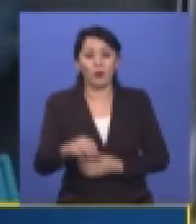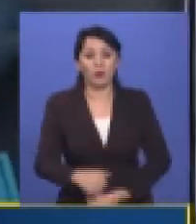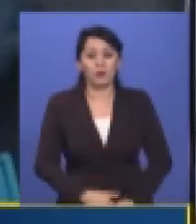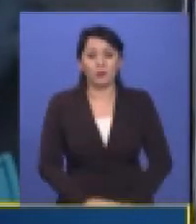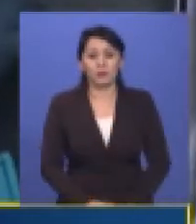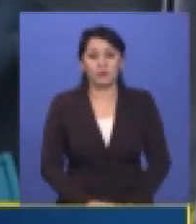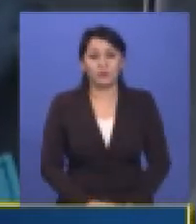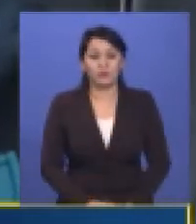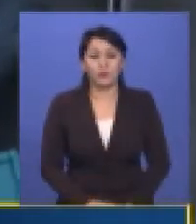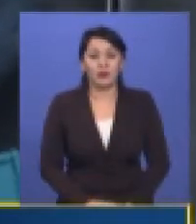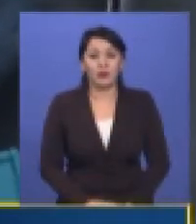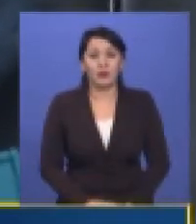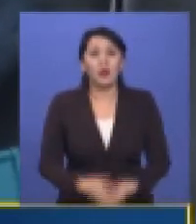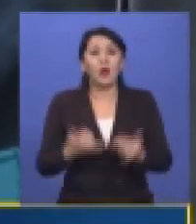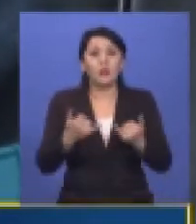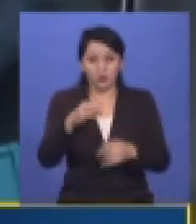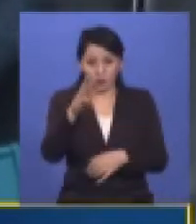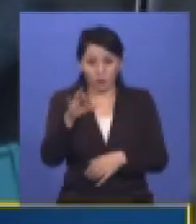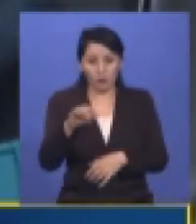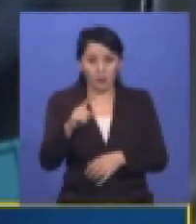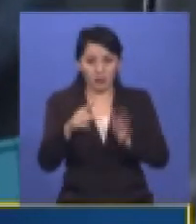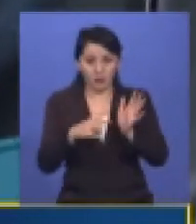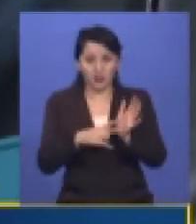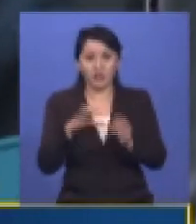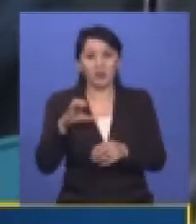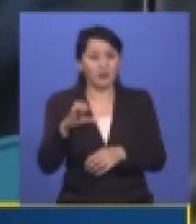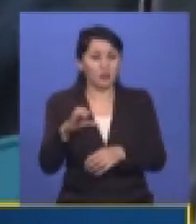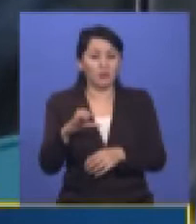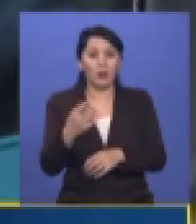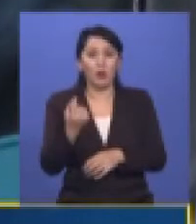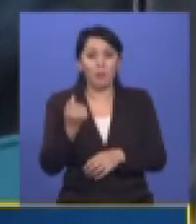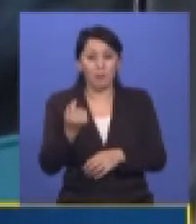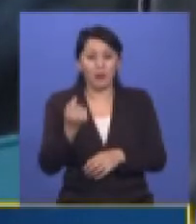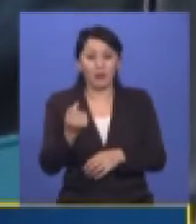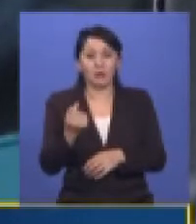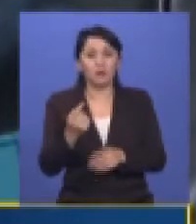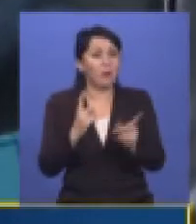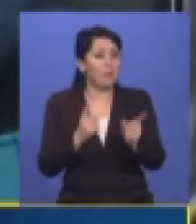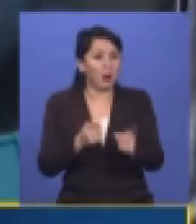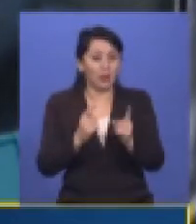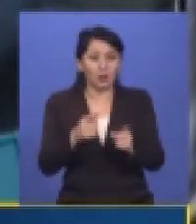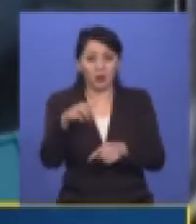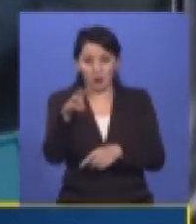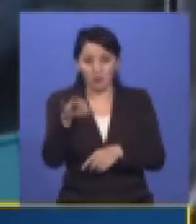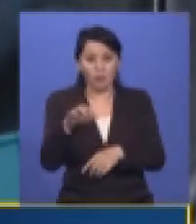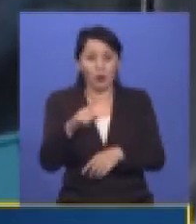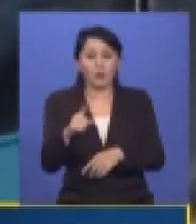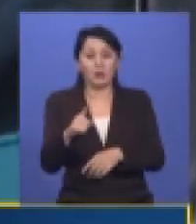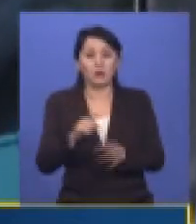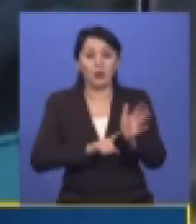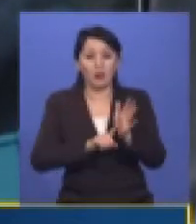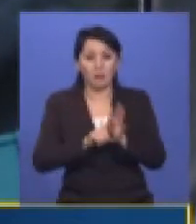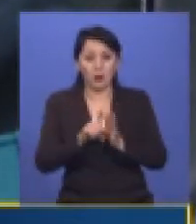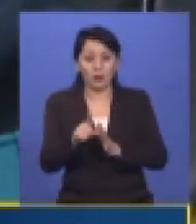7 сантиметров. Қазіргі таңда мұздың қалыңдығы 7 сантиметрден аспайды. Дегенмен балықшылар оған қарамай мұз үстіне шығып балық аулай